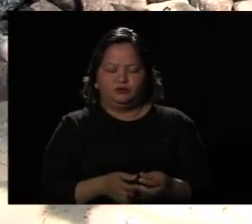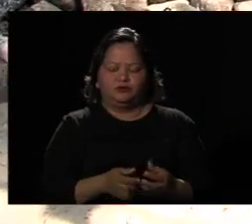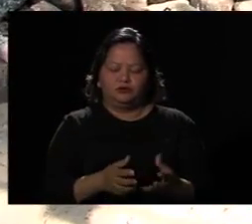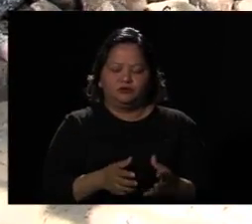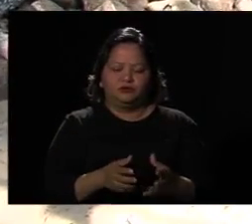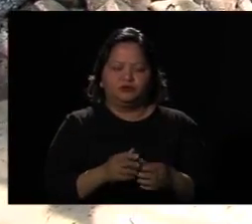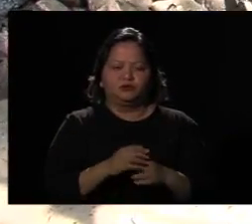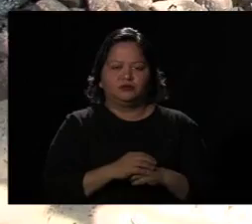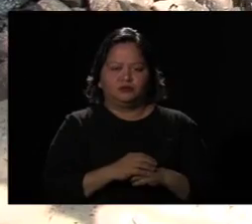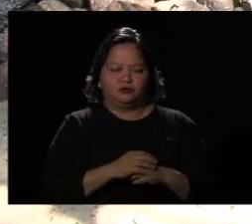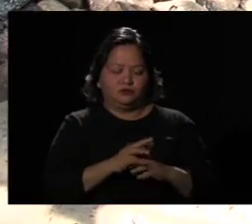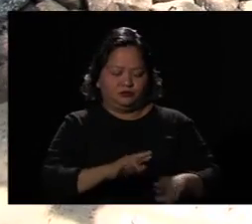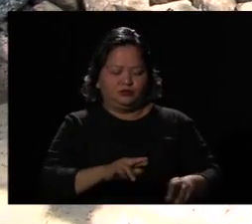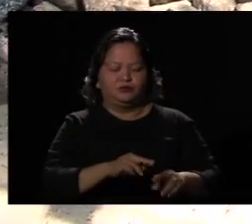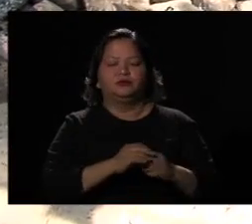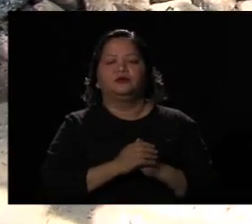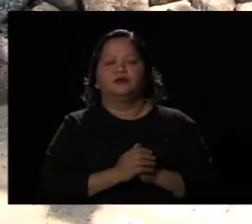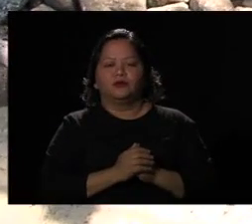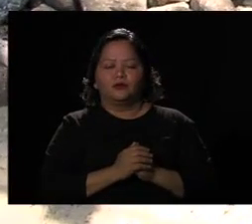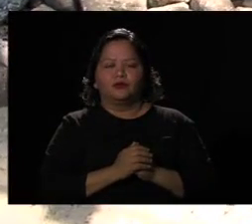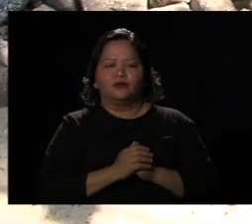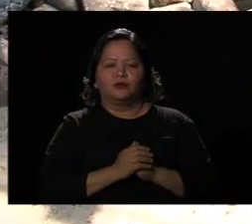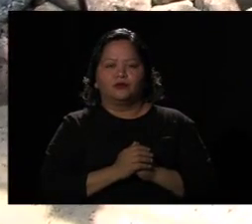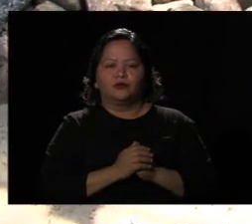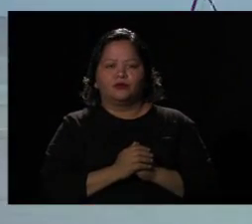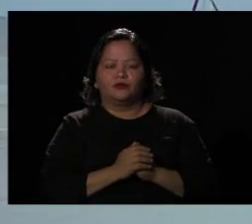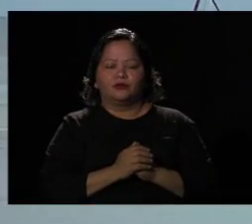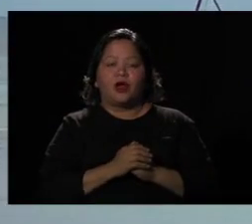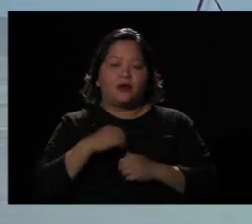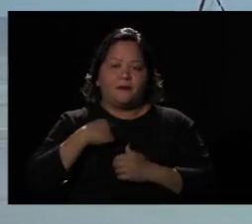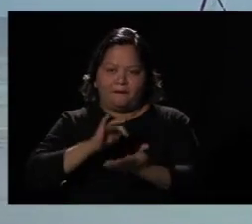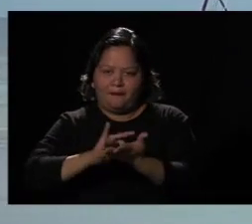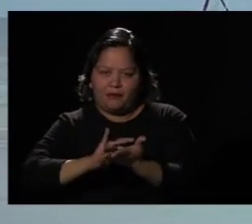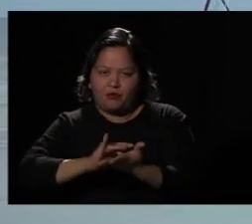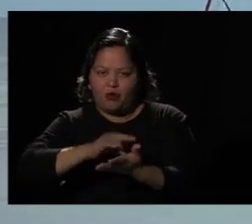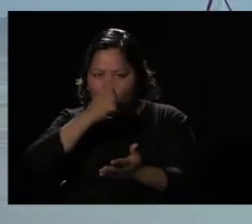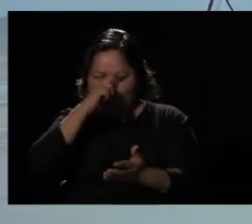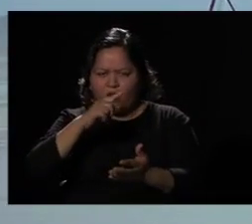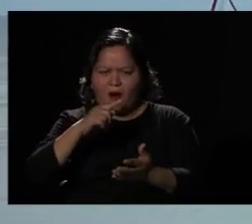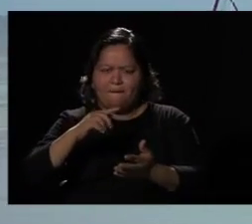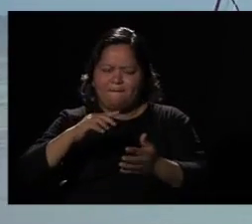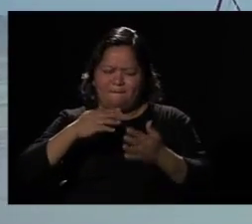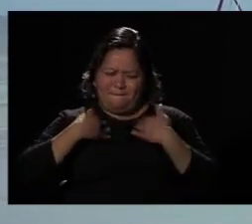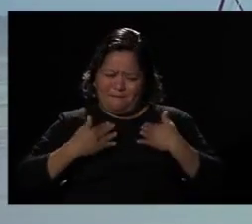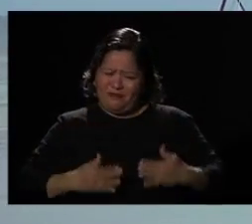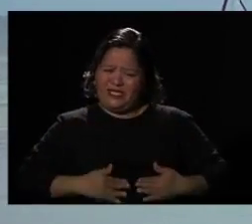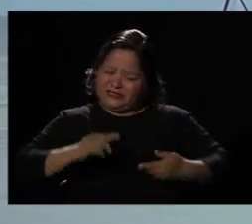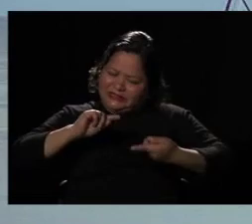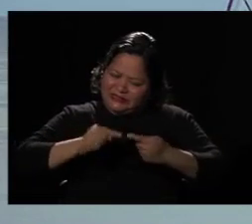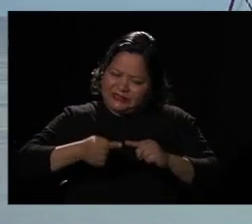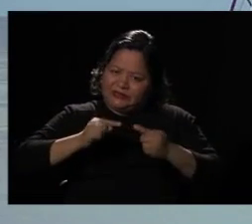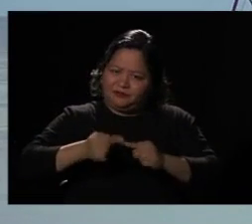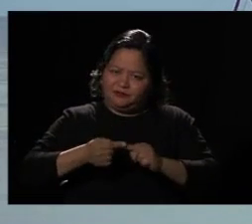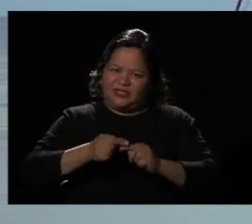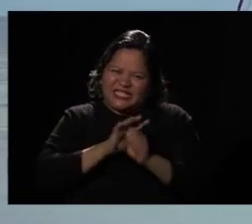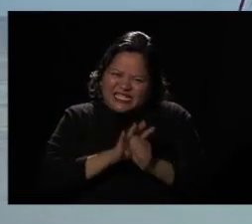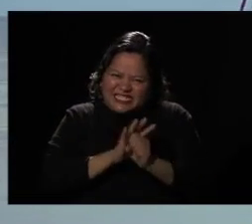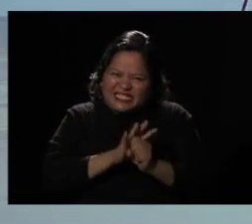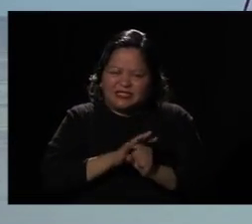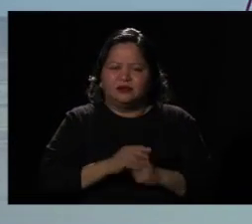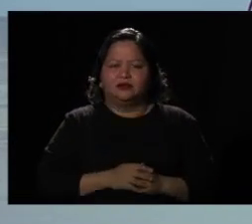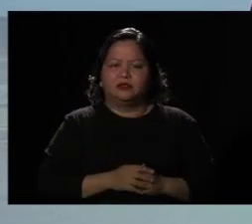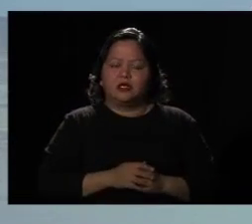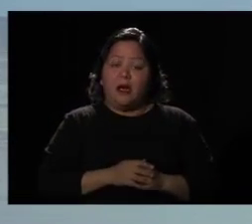amot mafananaan amot zinafay tataw-taw. Ini na amot zangenon gimin